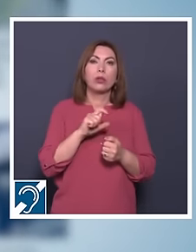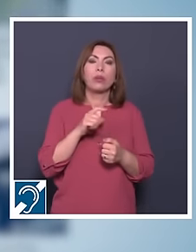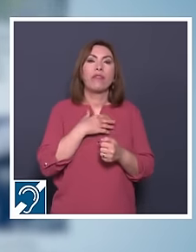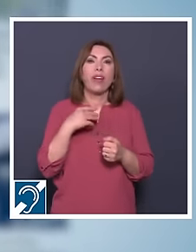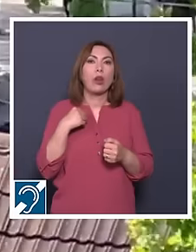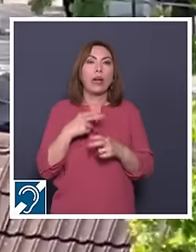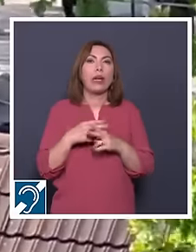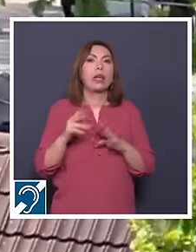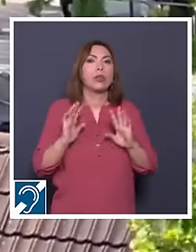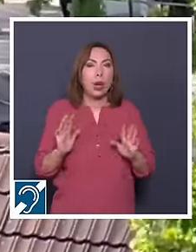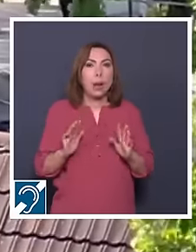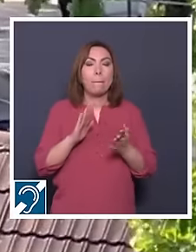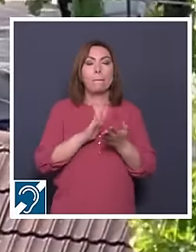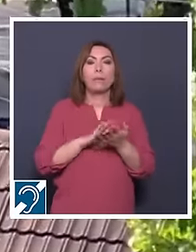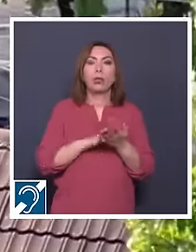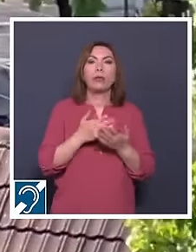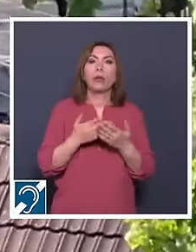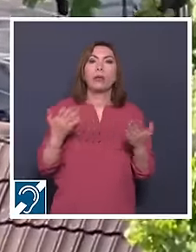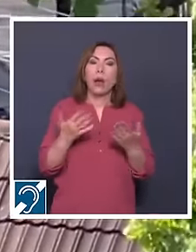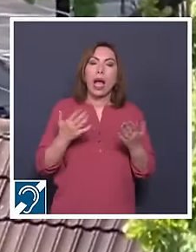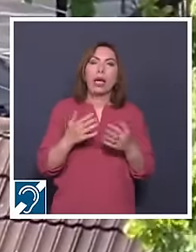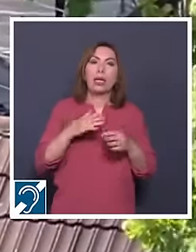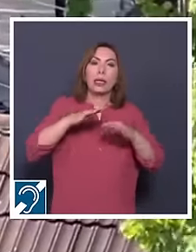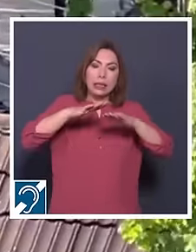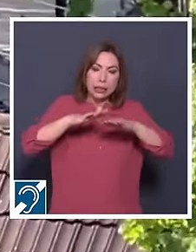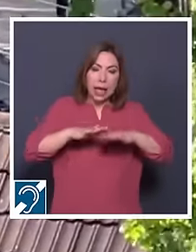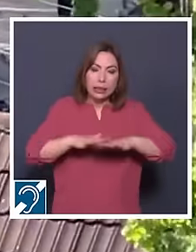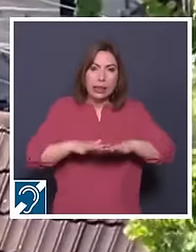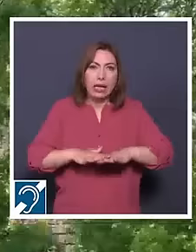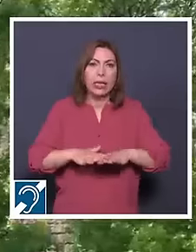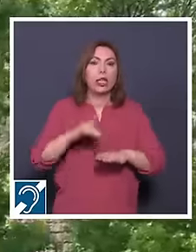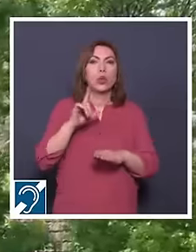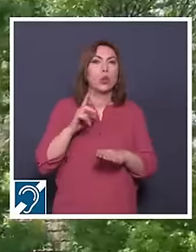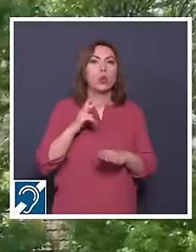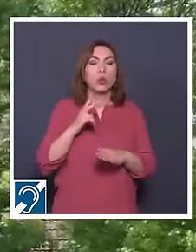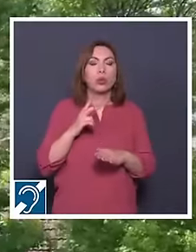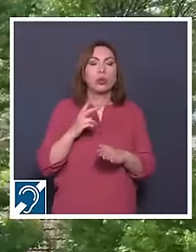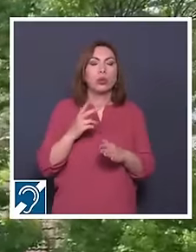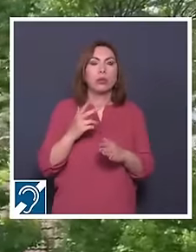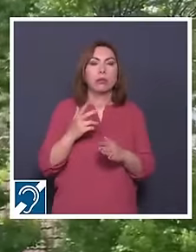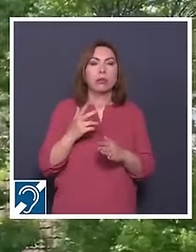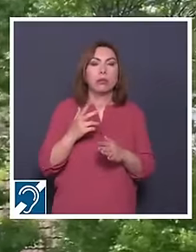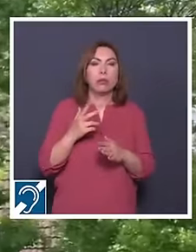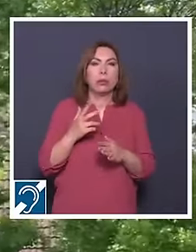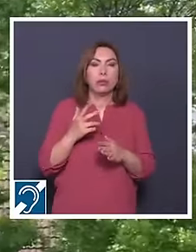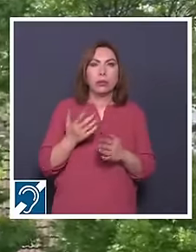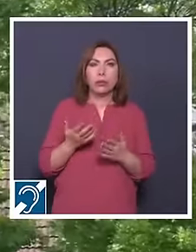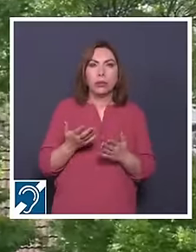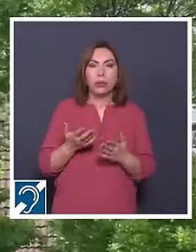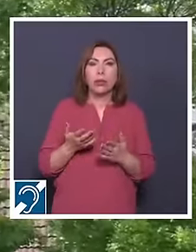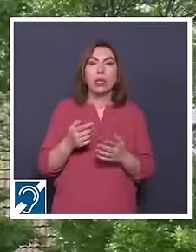unui fenomen natural. Motivul pentru care trasările nu sunt, sau motivele pentru care trasările nu